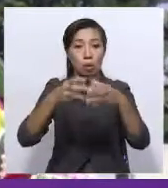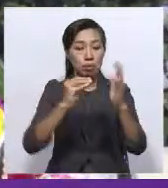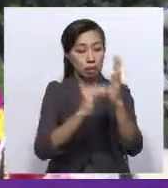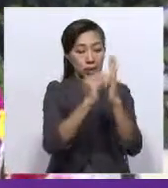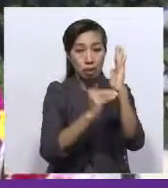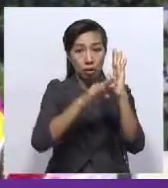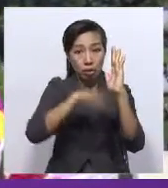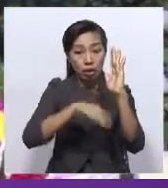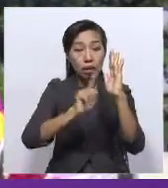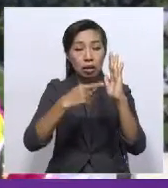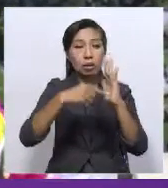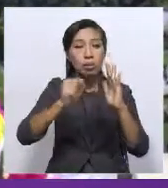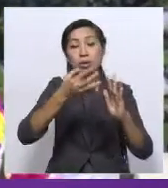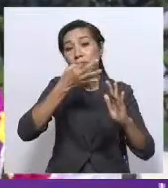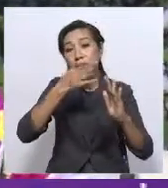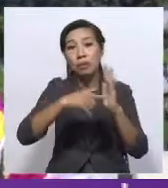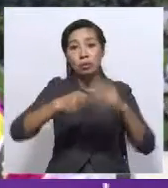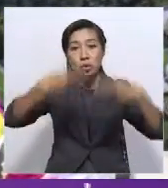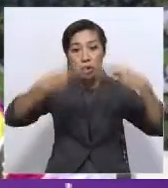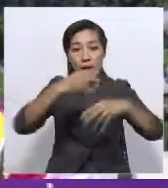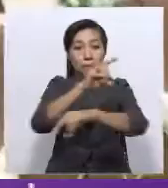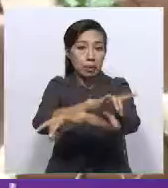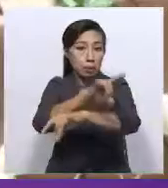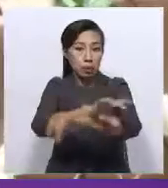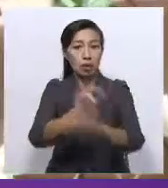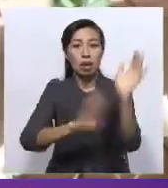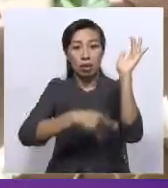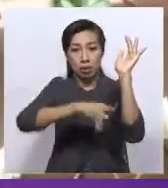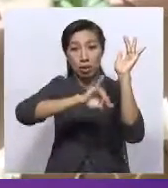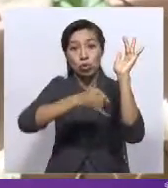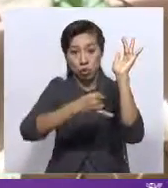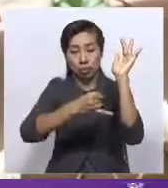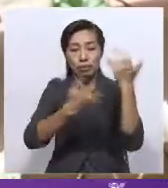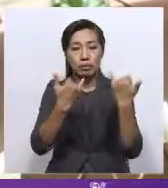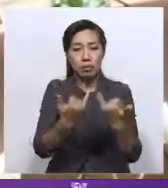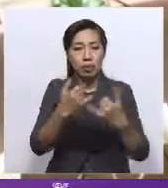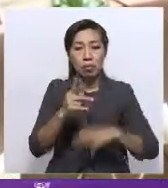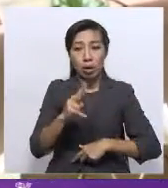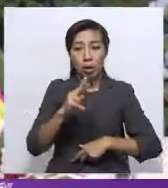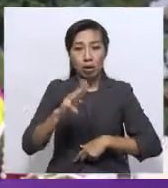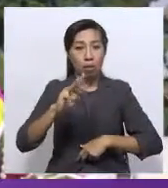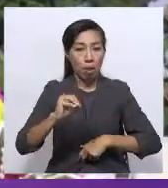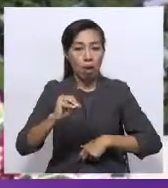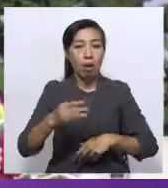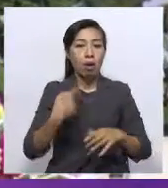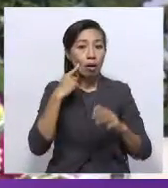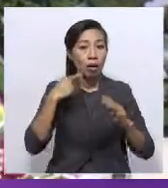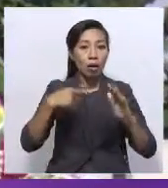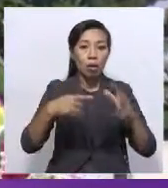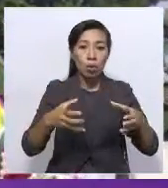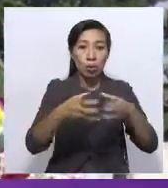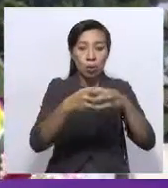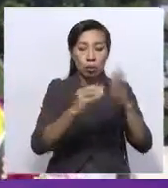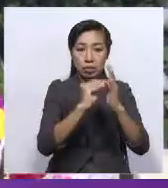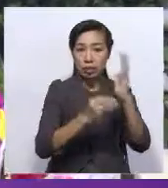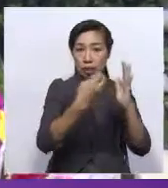แก่จังหวัดสมุทรสาครสมุทรสงครามเพชรบุรีและจังหวัดประจวบคีรีขันธ์โดยมีคณะรัฐมนตรีผู้ว่าราชการจังหวัดกลุ่มภาค